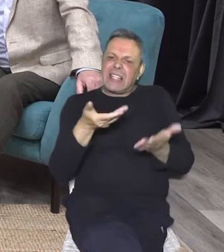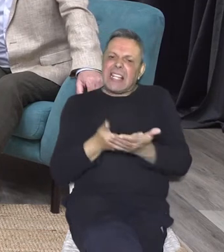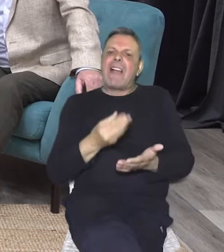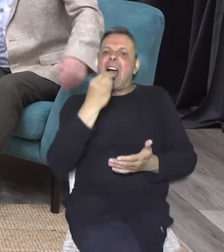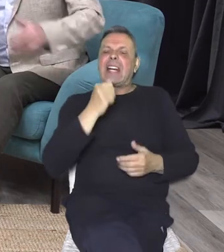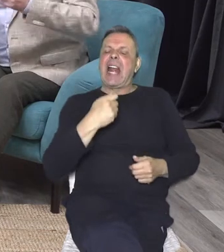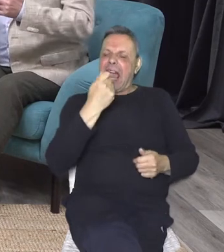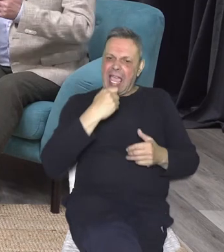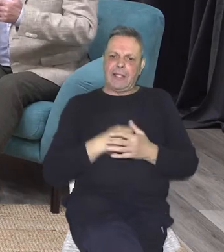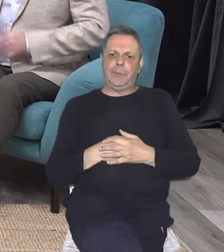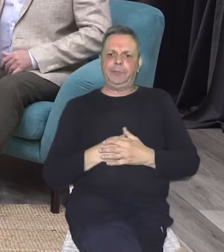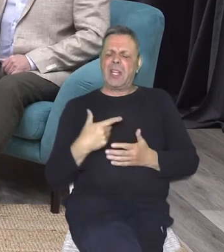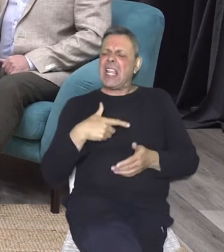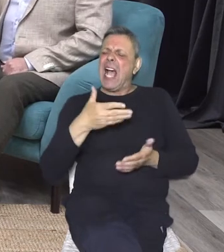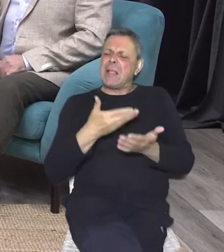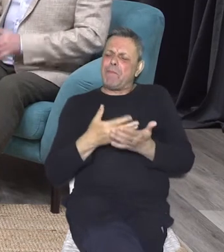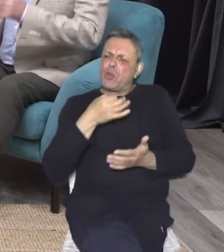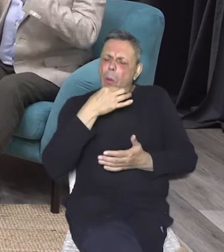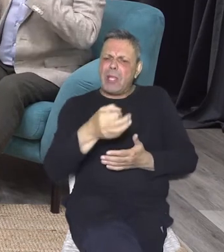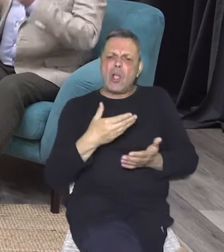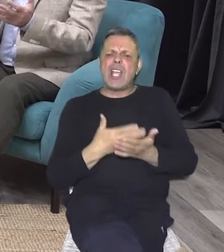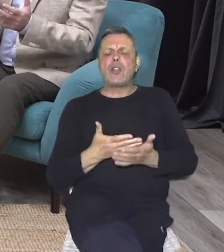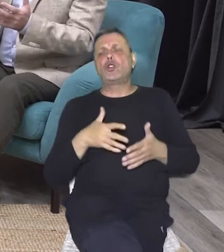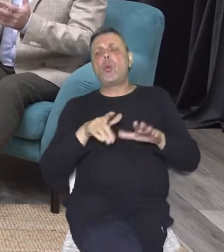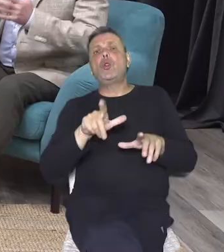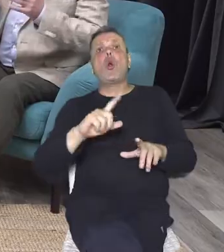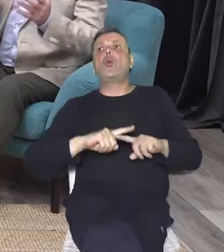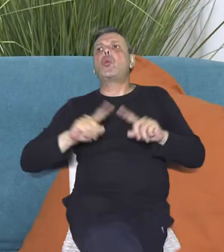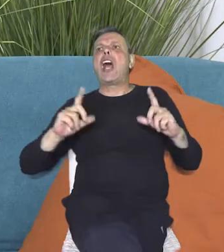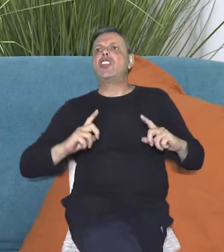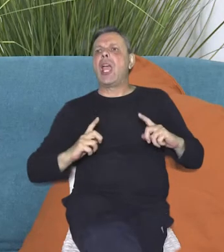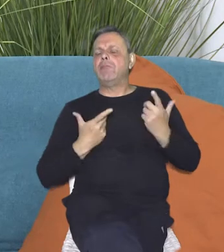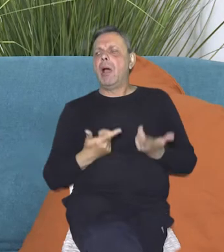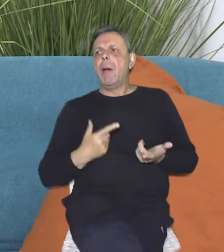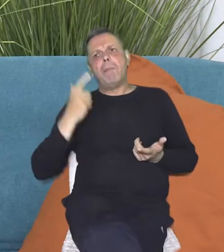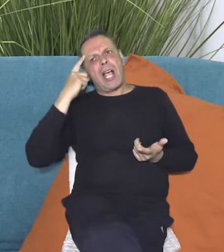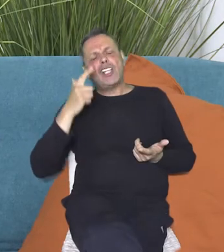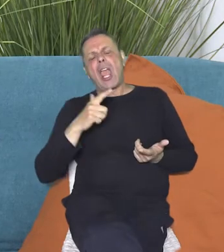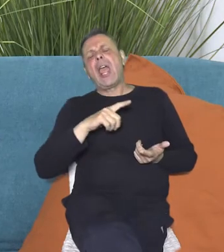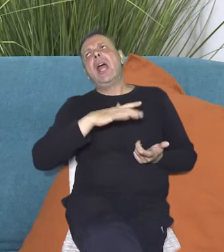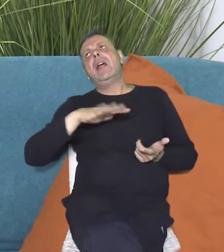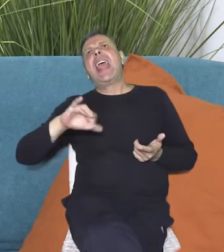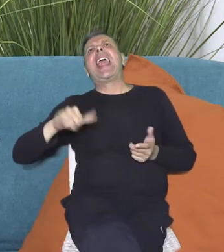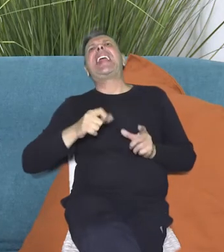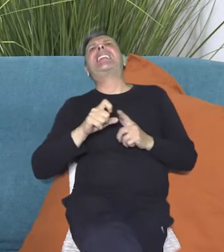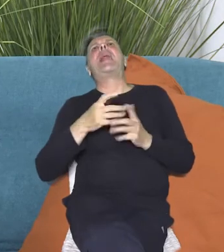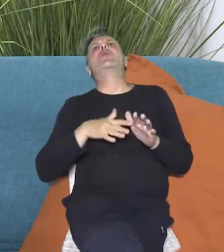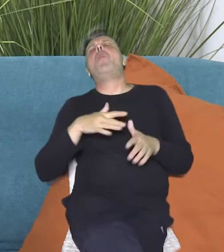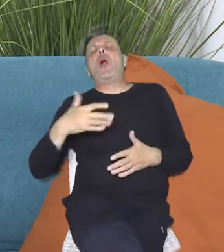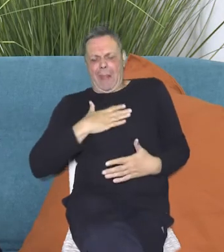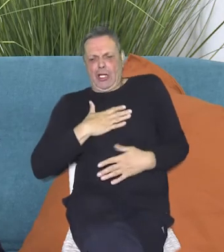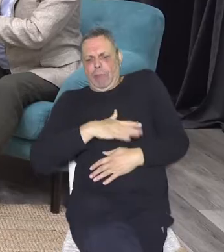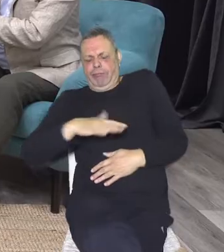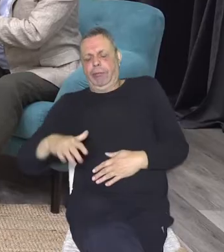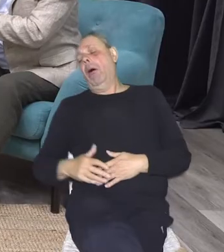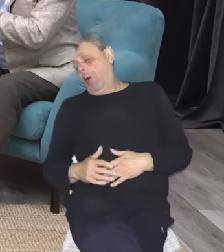hrana uglavnom jede i to. Pitao sam iz tog razloga jer onda ljudi drugačije doživljavaju kao mediteranska pa jadranska. Da, ali jadranska je